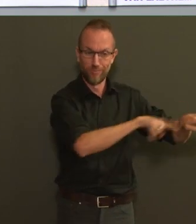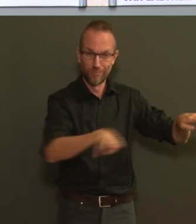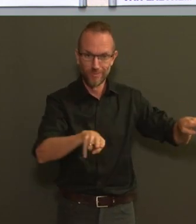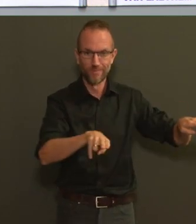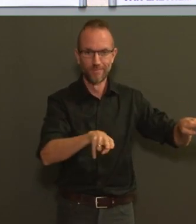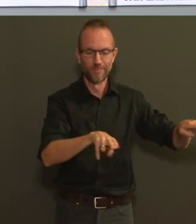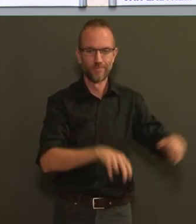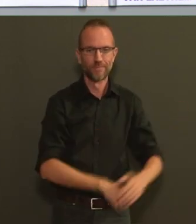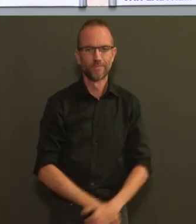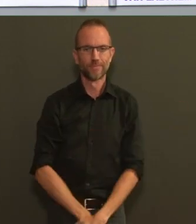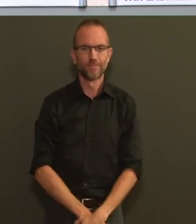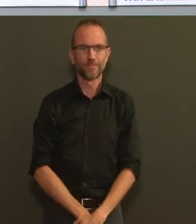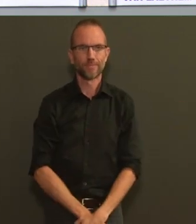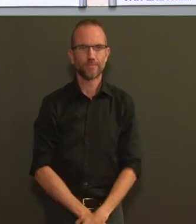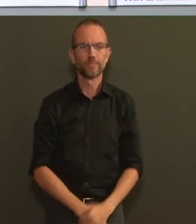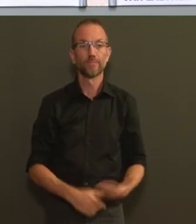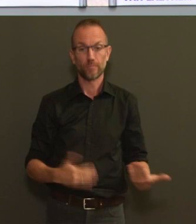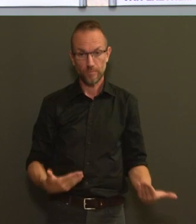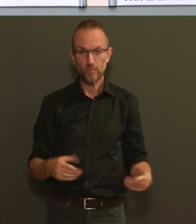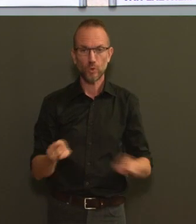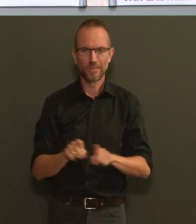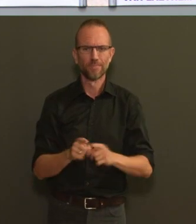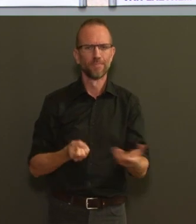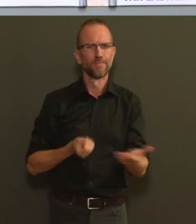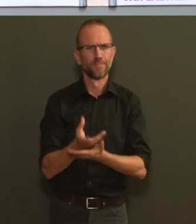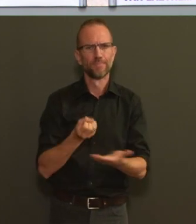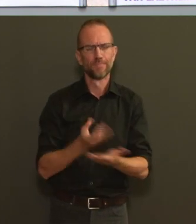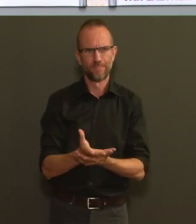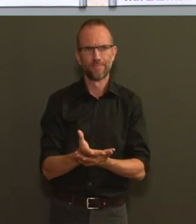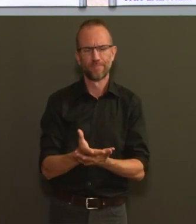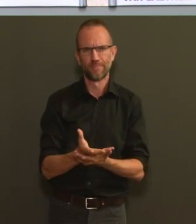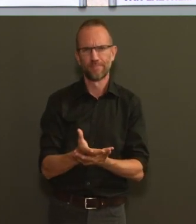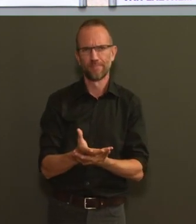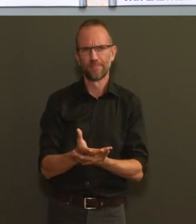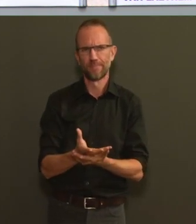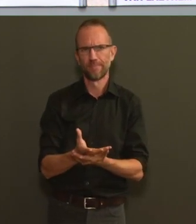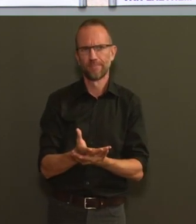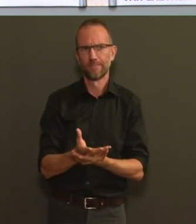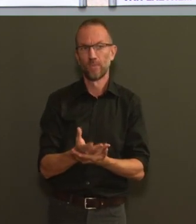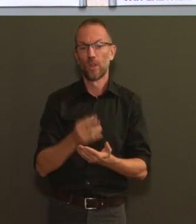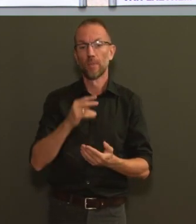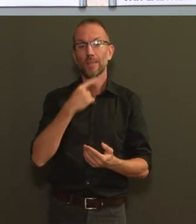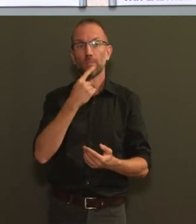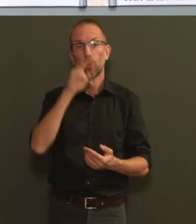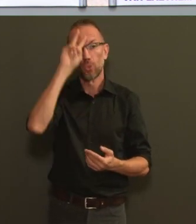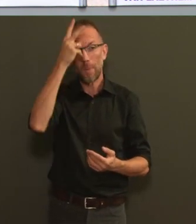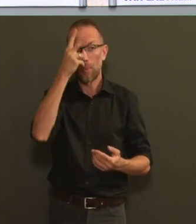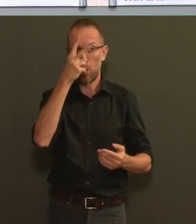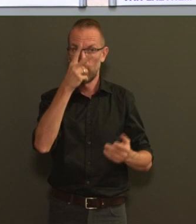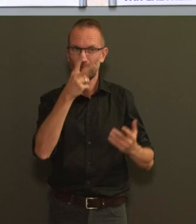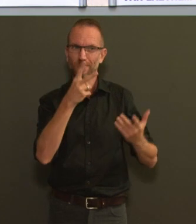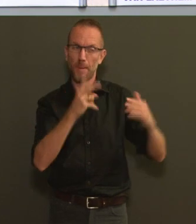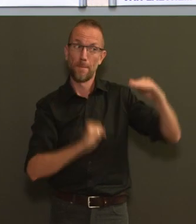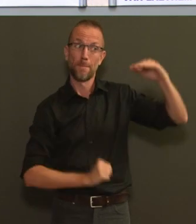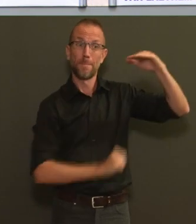À titre d'information, on considère qu'il y a un maximum de 2000 et quelques lits de soins